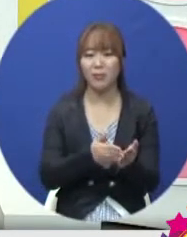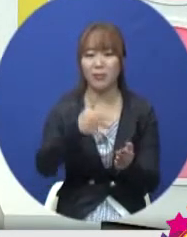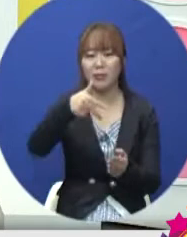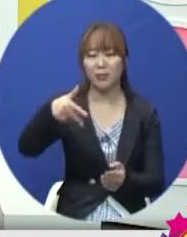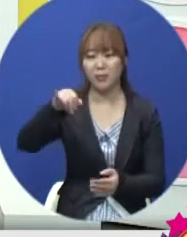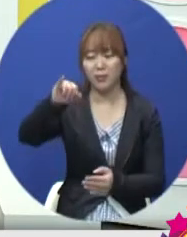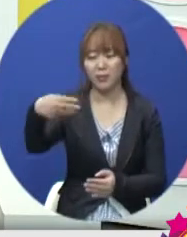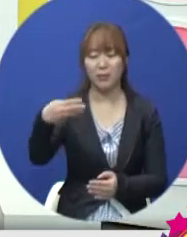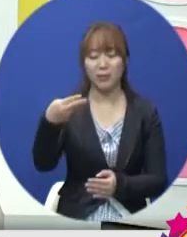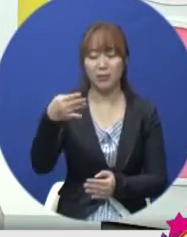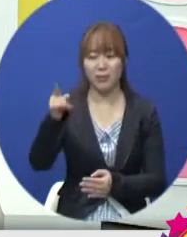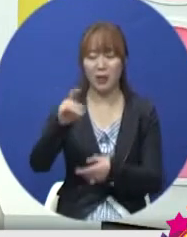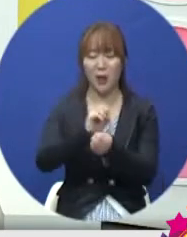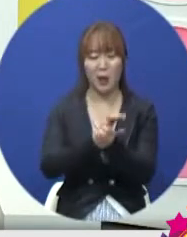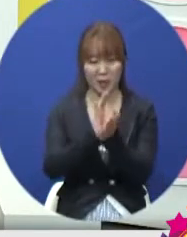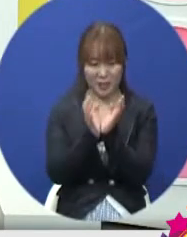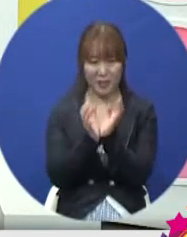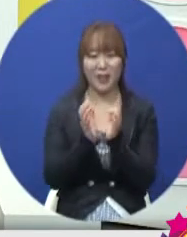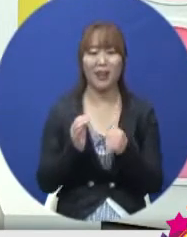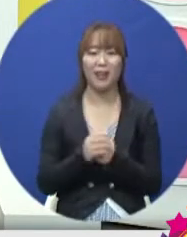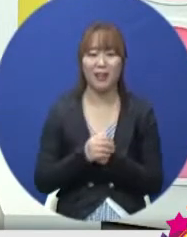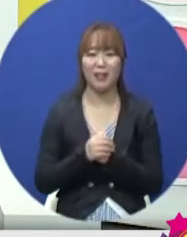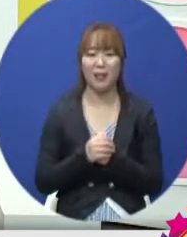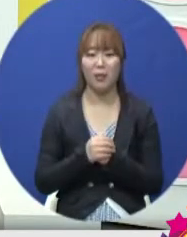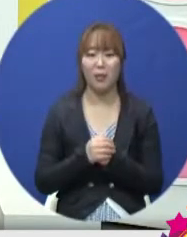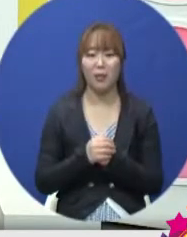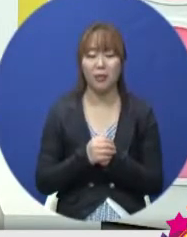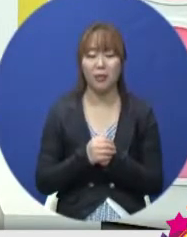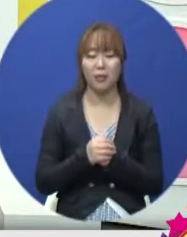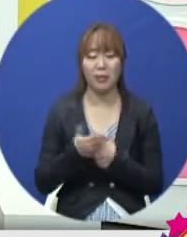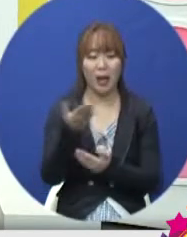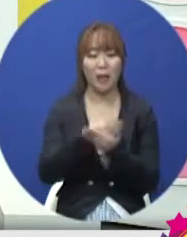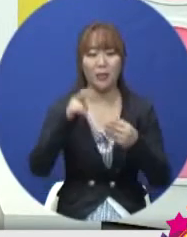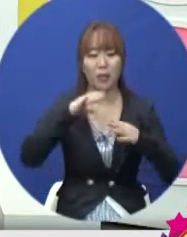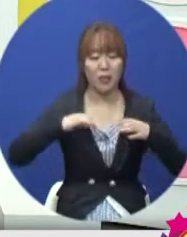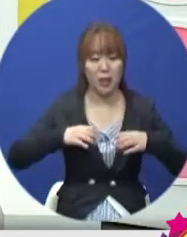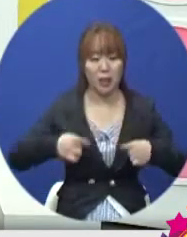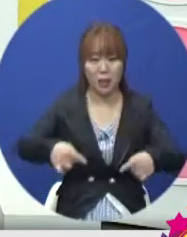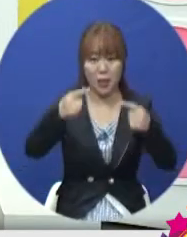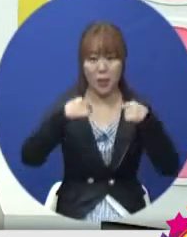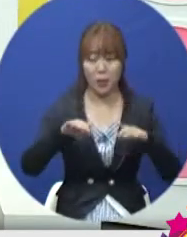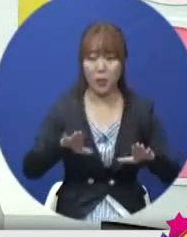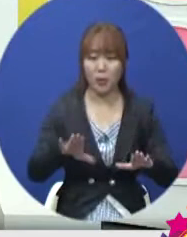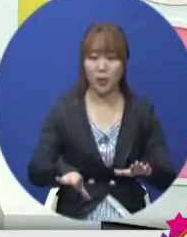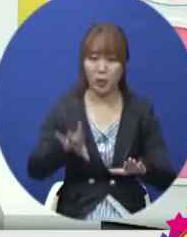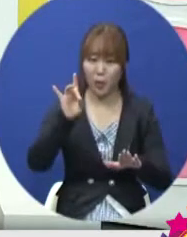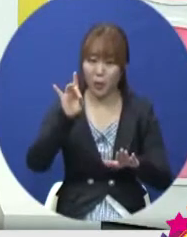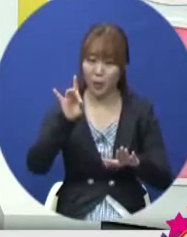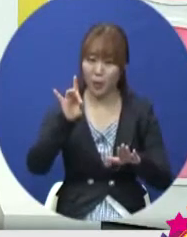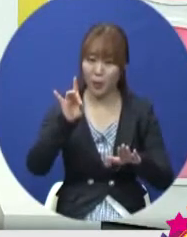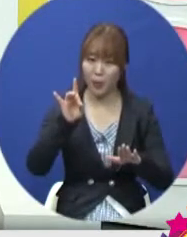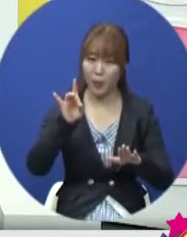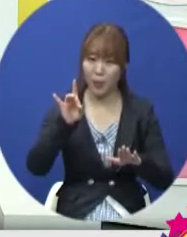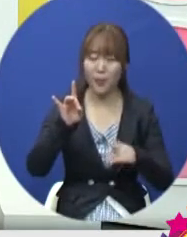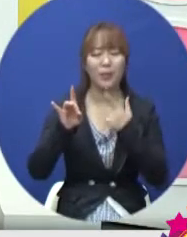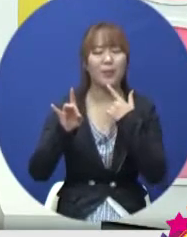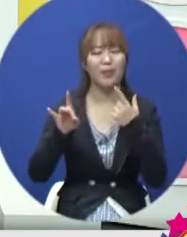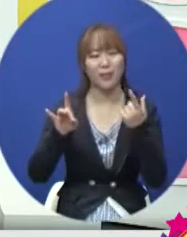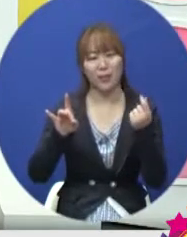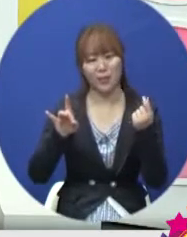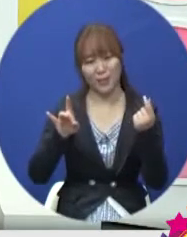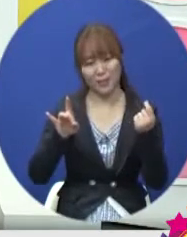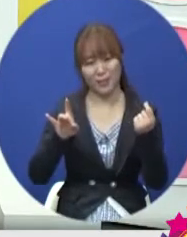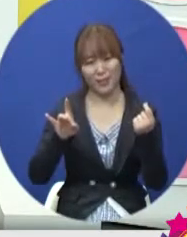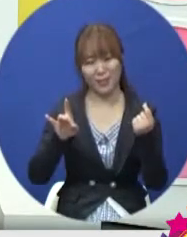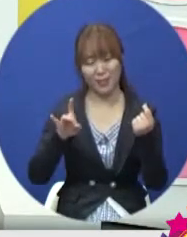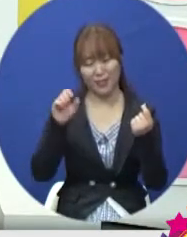찔레꽃. 찔레꽃. 네네네네. 네. 어. 저희 나눔 노래자랑 오늘 참여는 처음이신가요? 네.